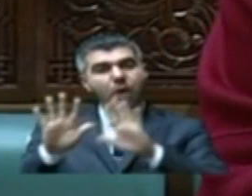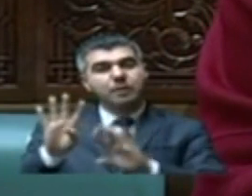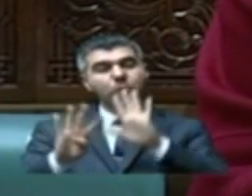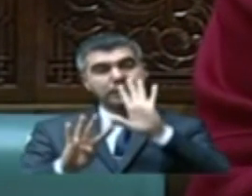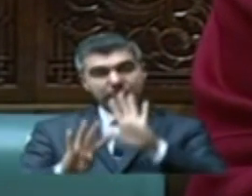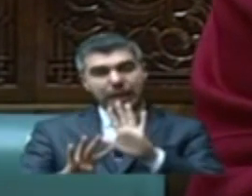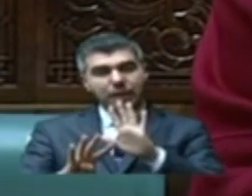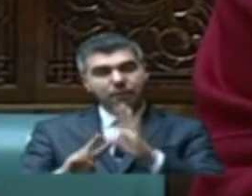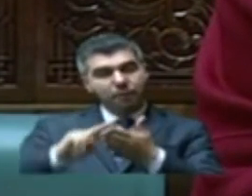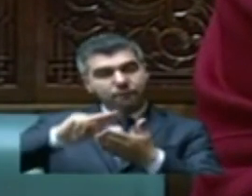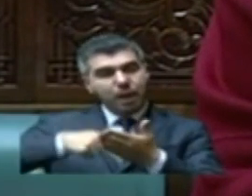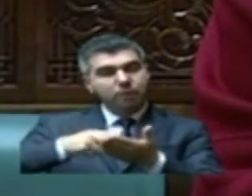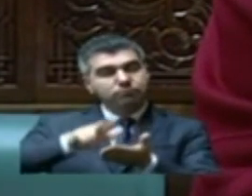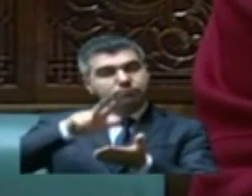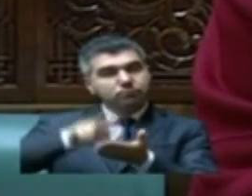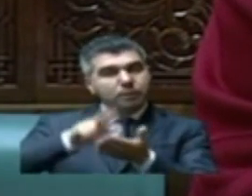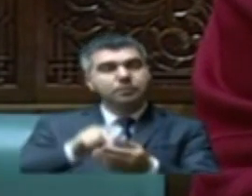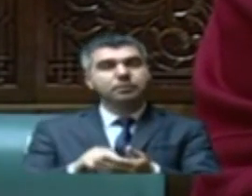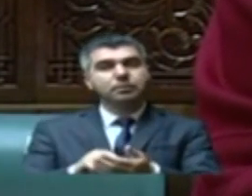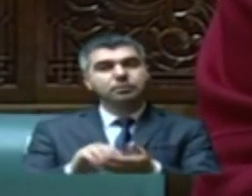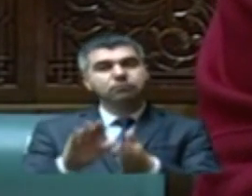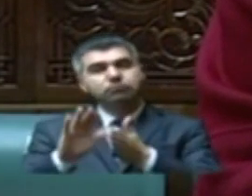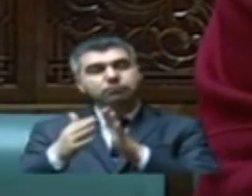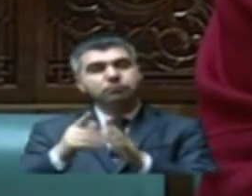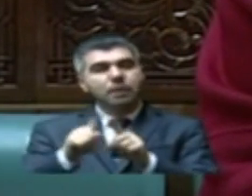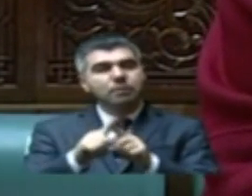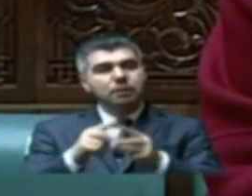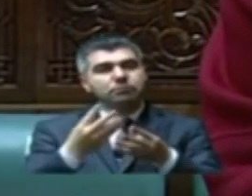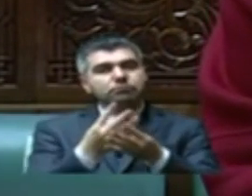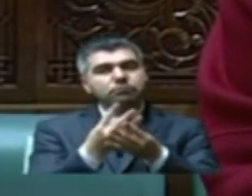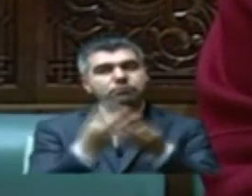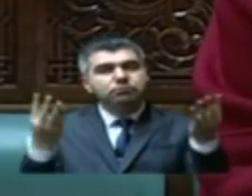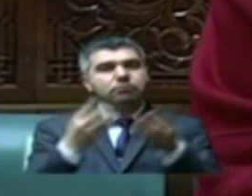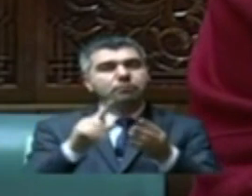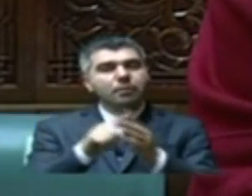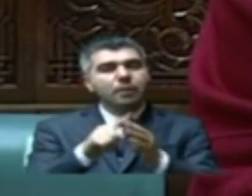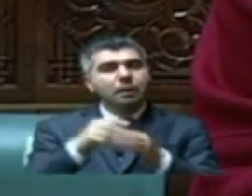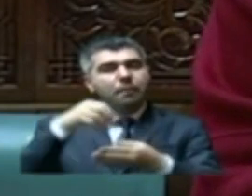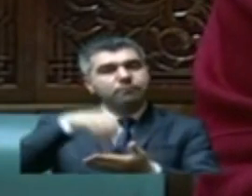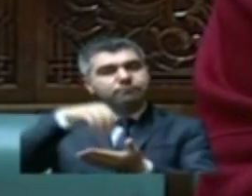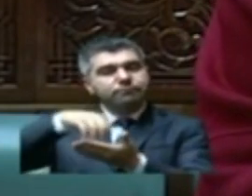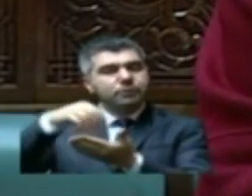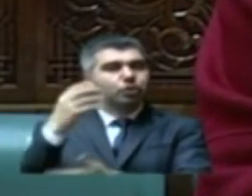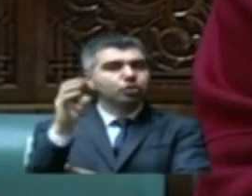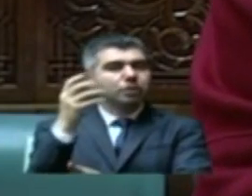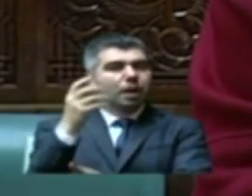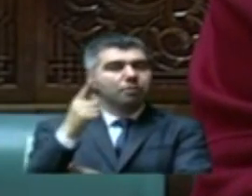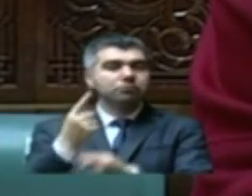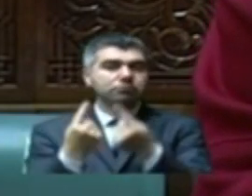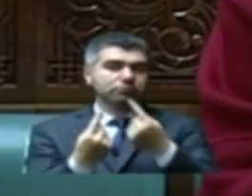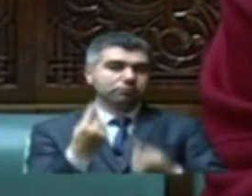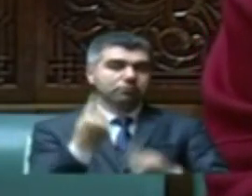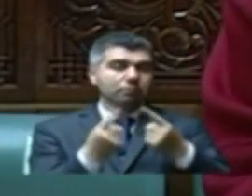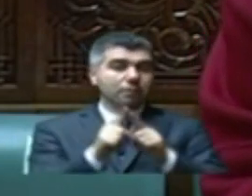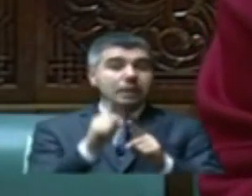سطر من بين مشاريعه إنجاز أو إنشاء حزام أخضر جنوب المدينة، لكنه لأسباب تم التخلي عنه، وكان من شأنه تقليل